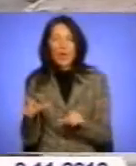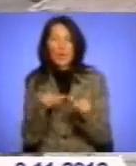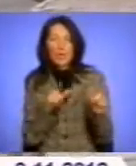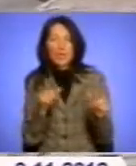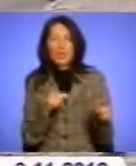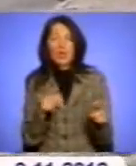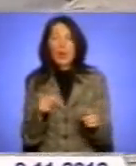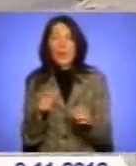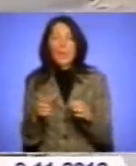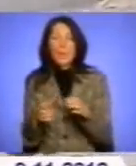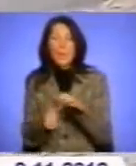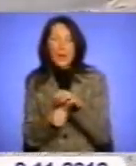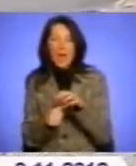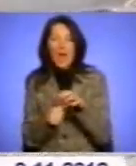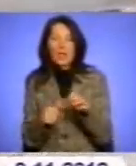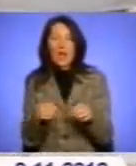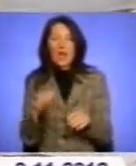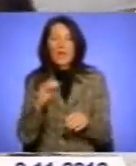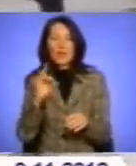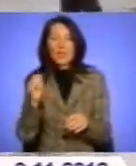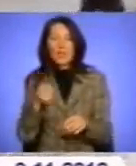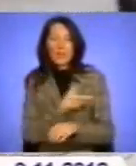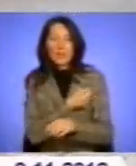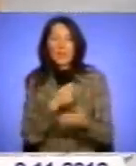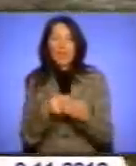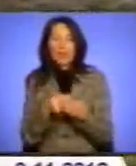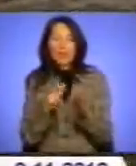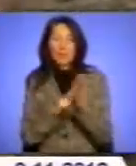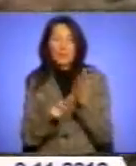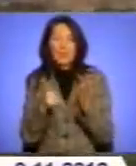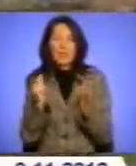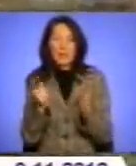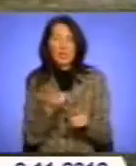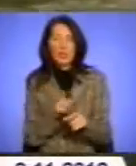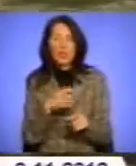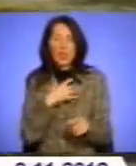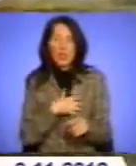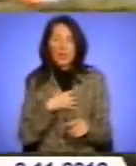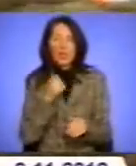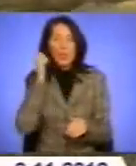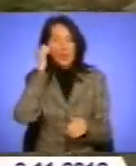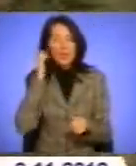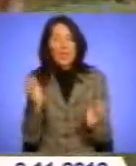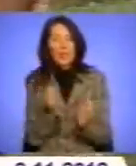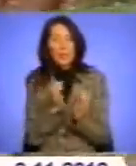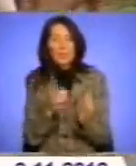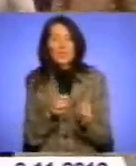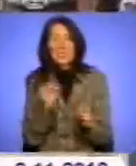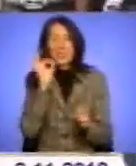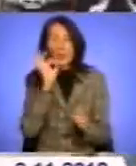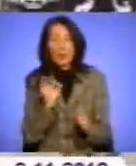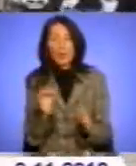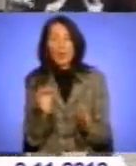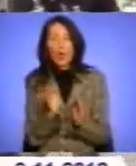бригада фельдшерів. В середньому вакцина коштує 80 гривень. При цьому дуже важливо пам'ятати про збереження температурного